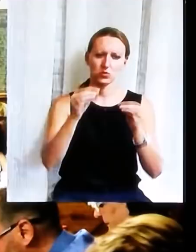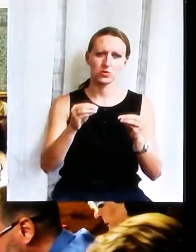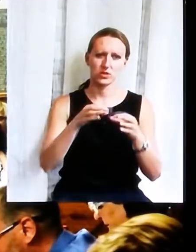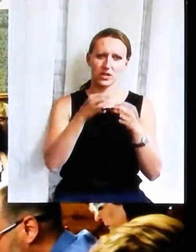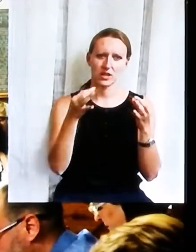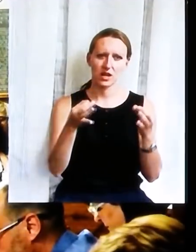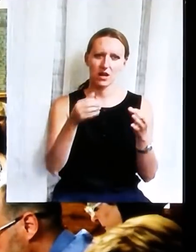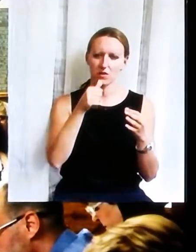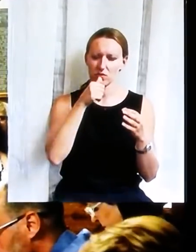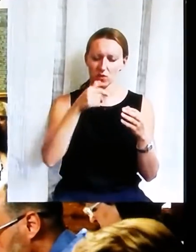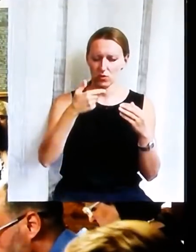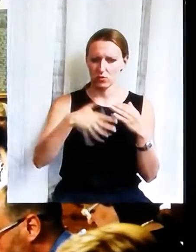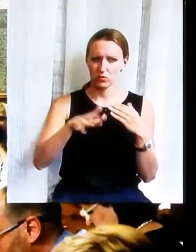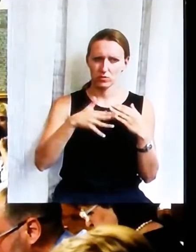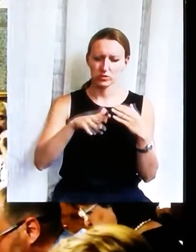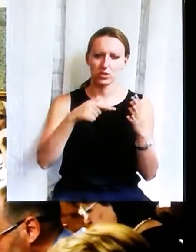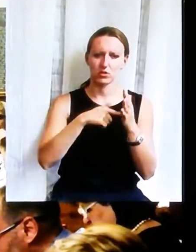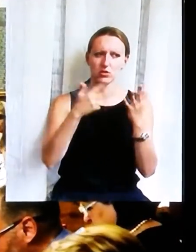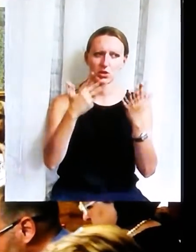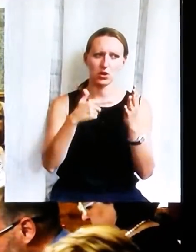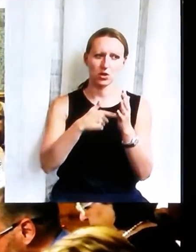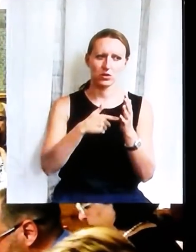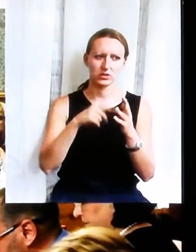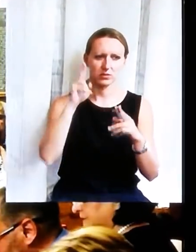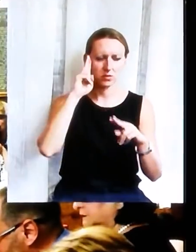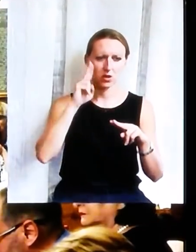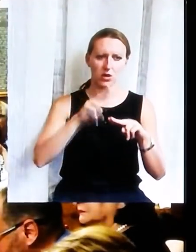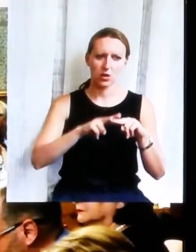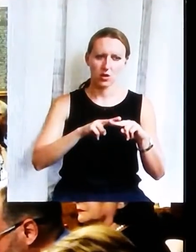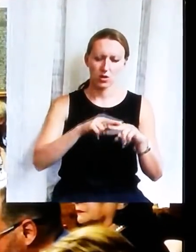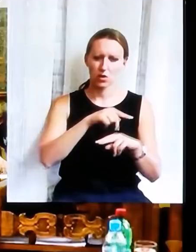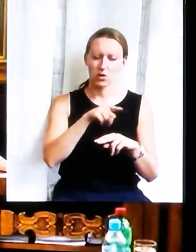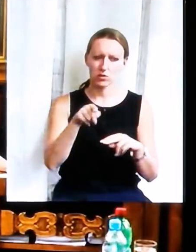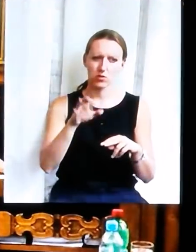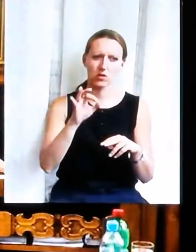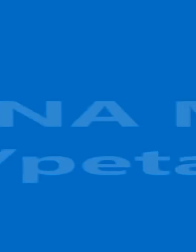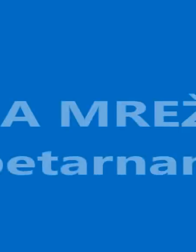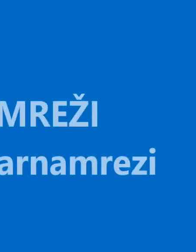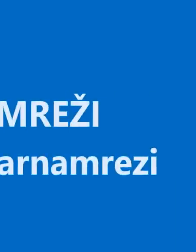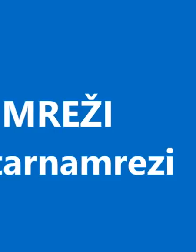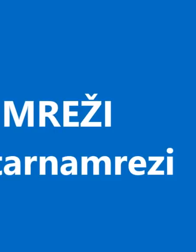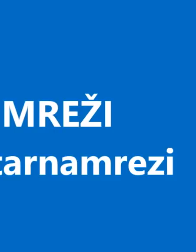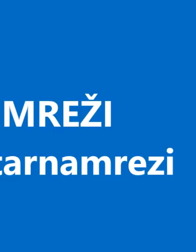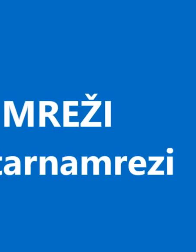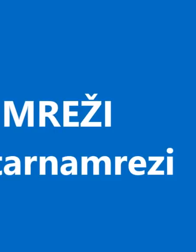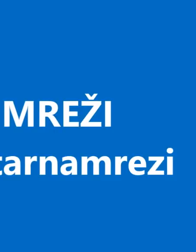javne vodoopskrbe. Točka 8. Donošenje odluke o obračunu